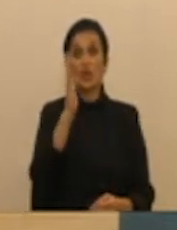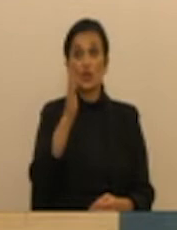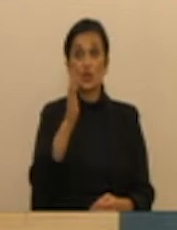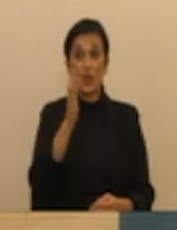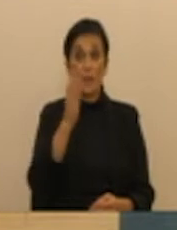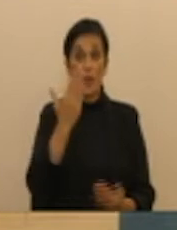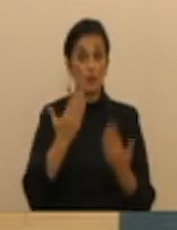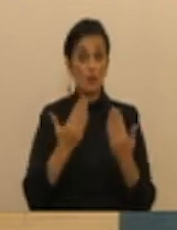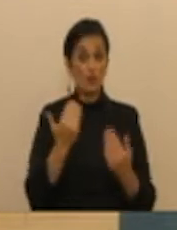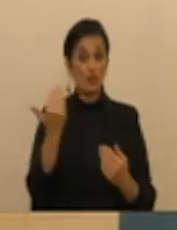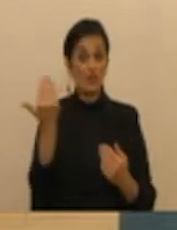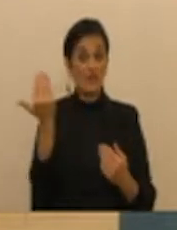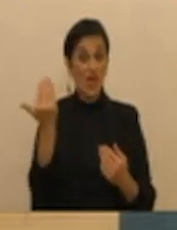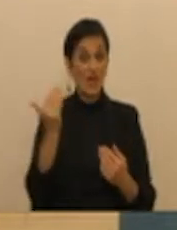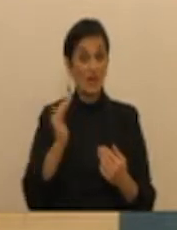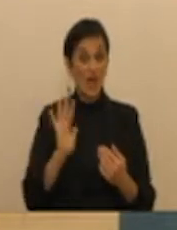თქვენი